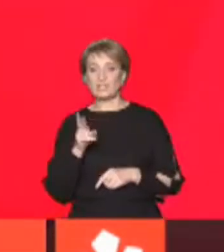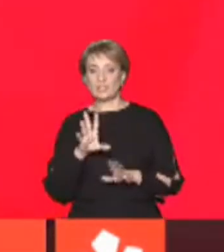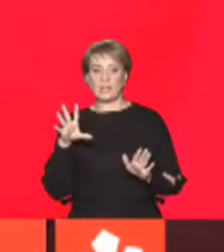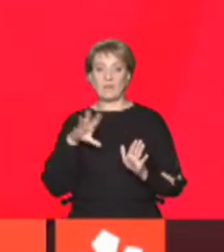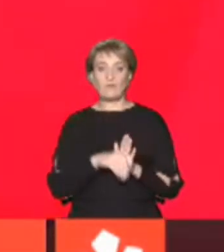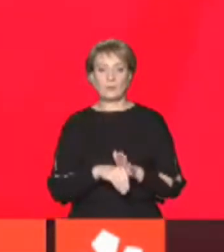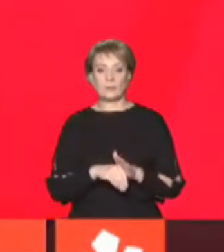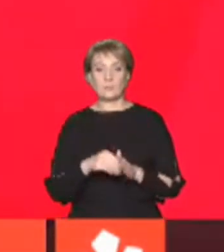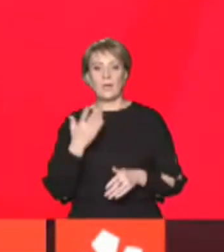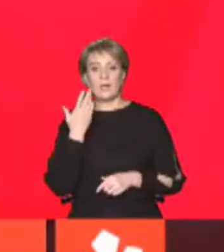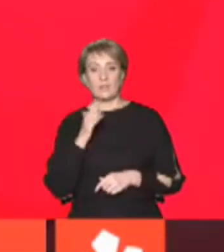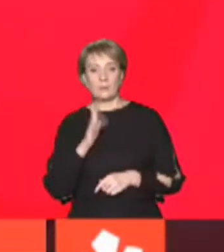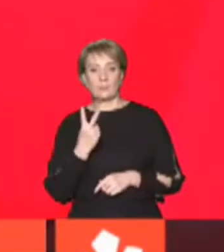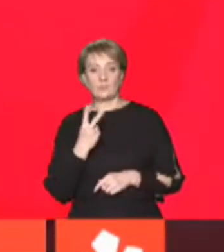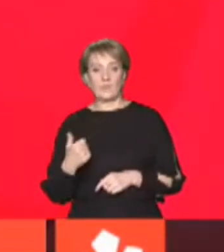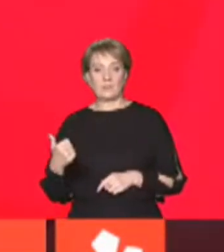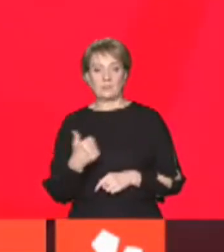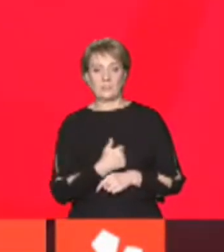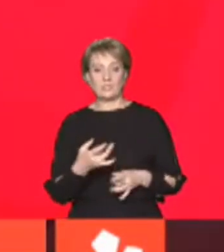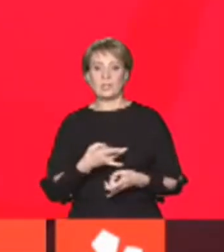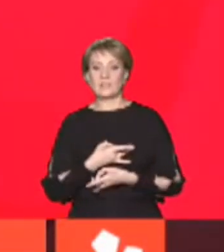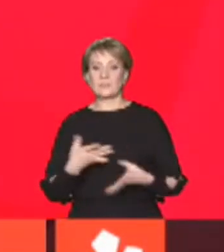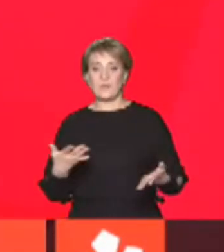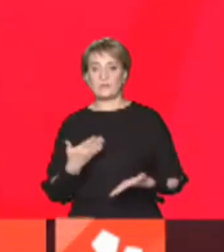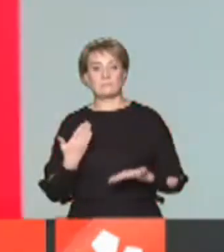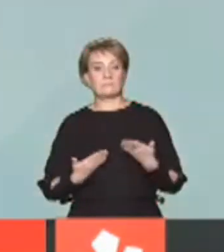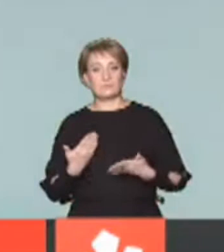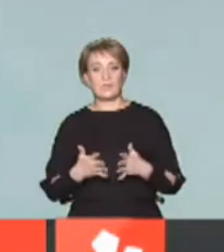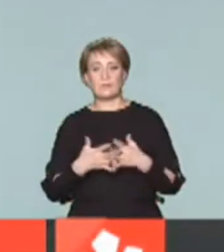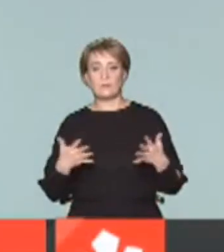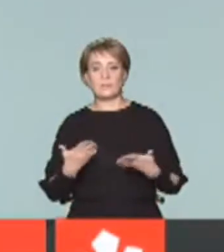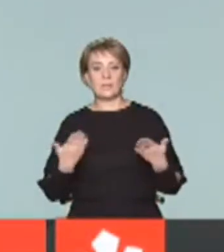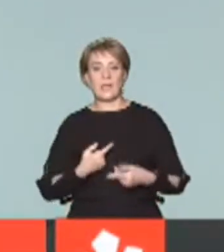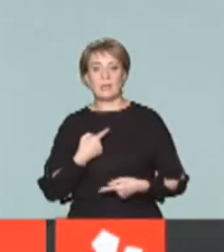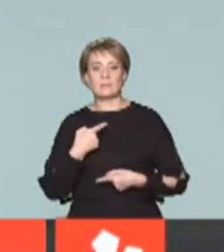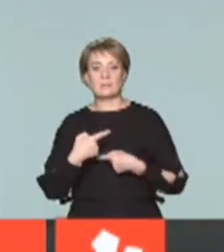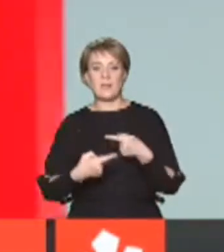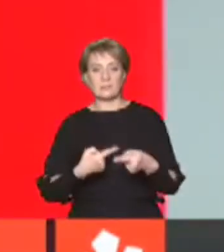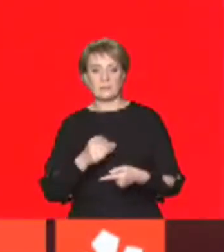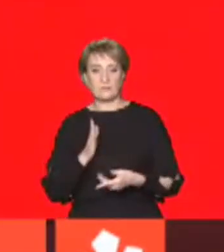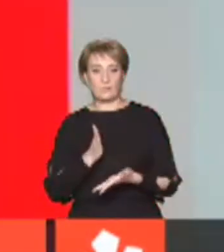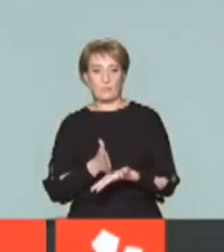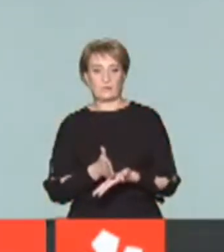вже 2 тижні свят, навіть більше, що, які наслідки ми будемо мати?